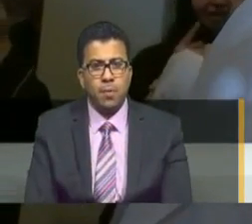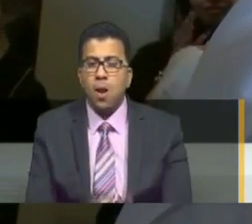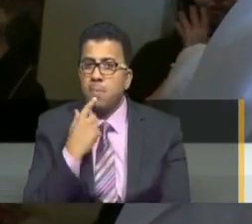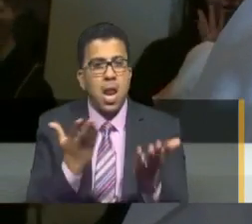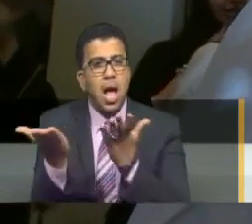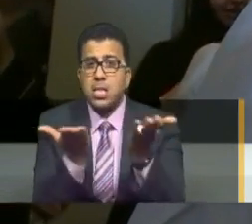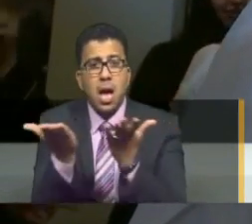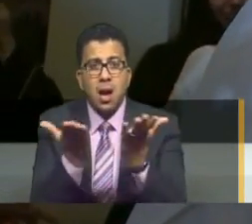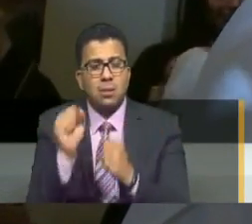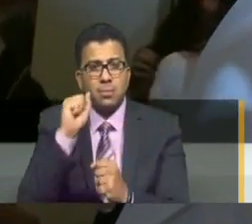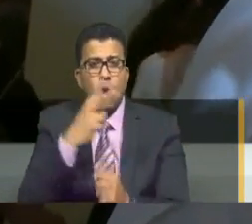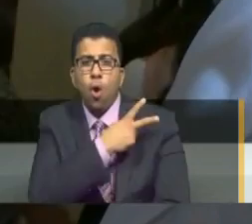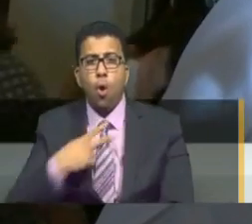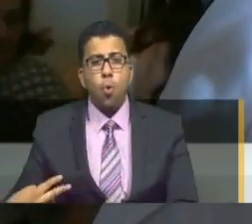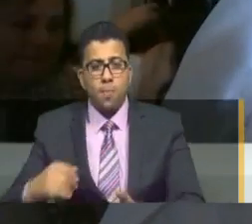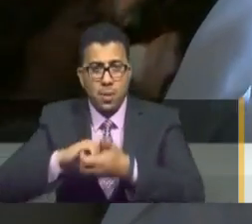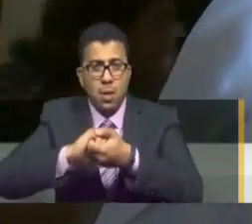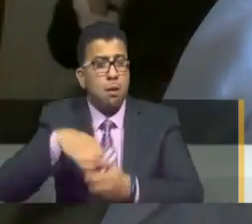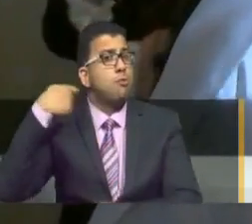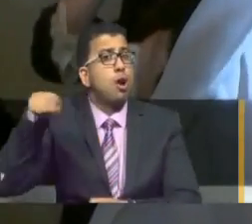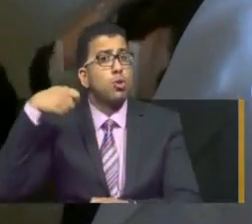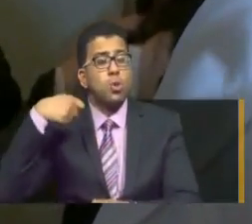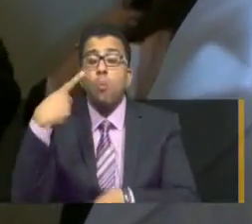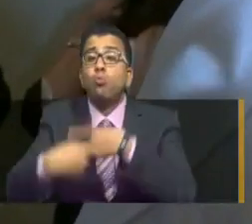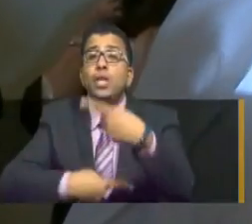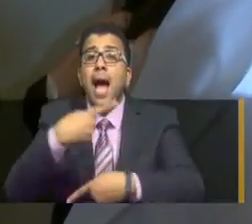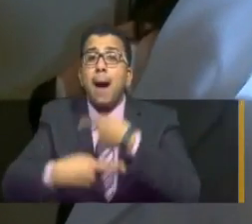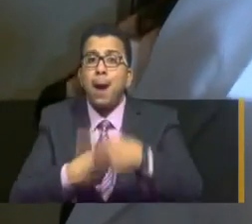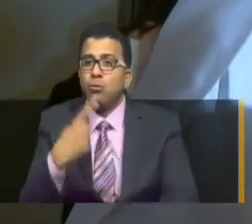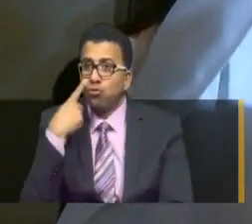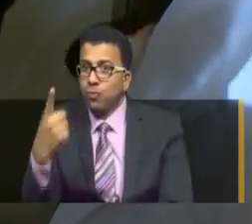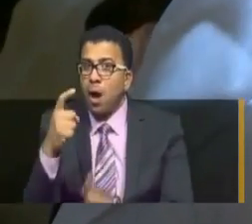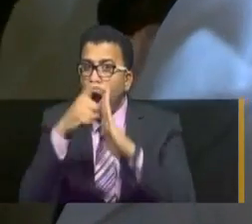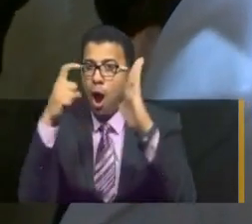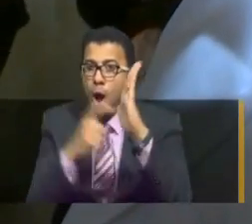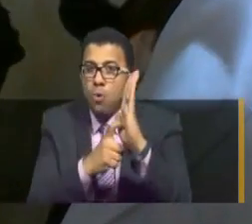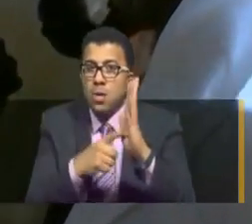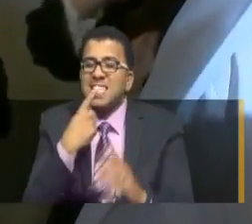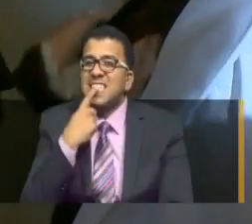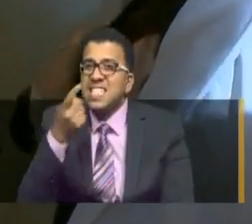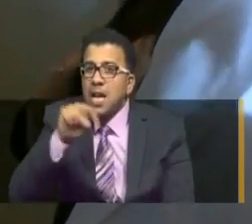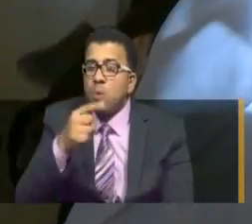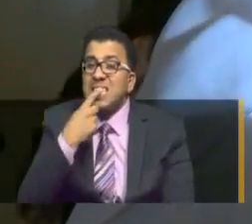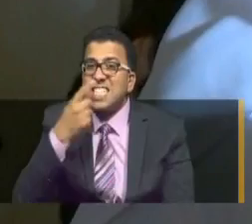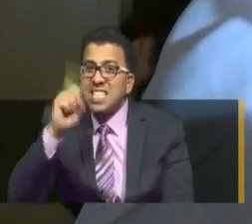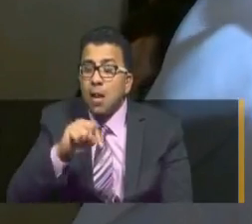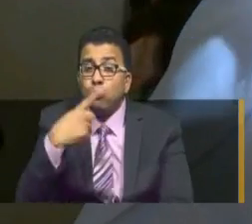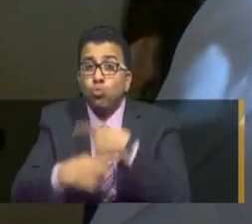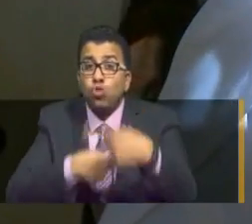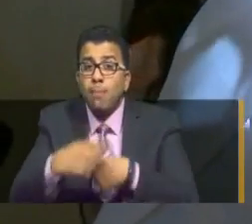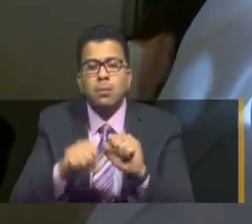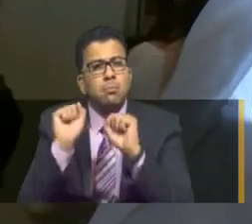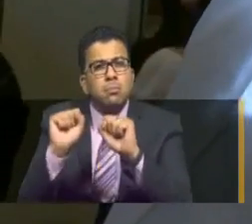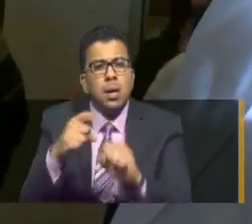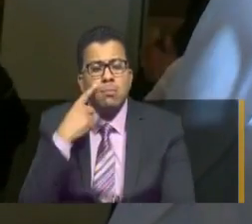إدارة الأداء في الحكومة الاتحادية في رئاسة مجلس الوزراء ستتابع تنفيذ هذه الاستراتيجية بصورة سنوية. طبيعة